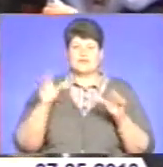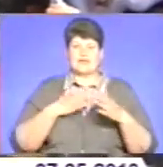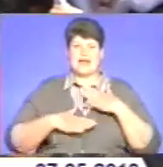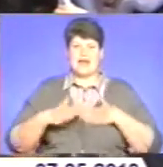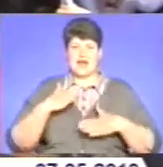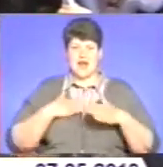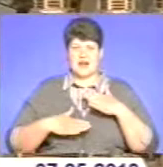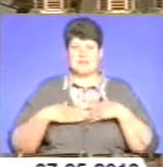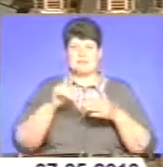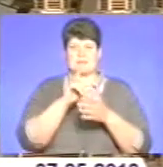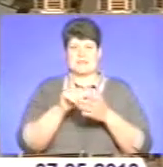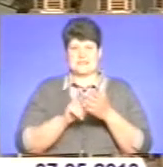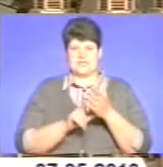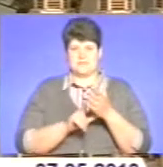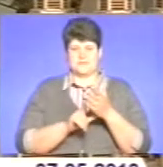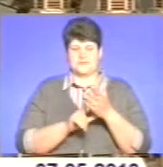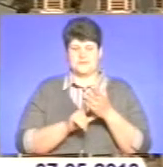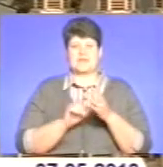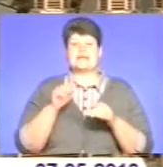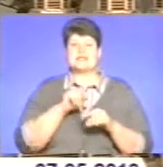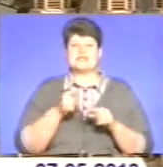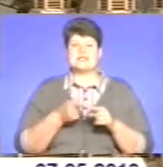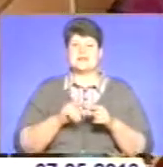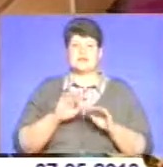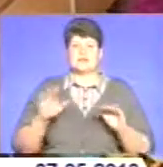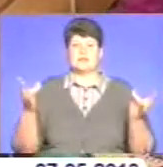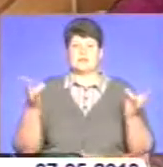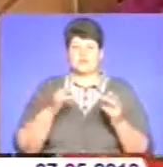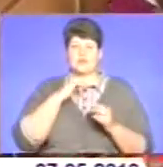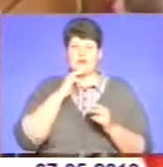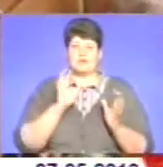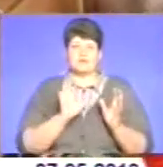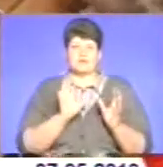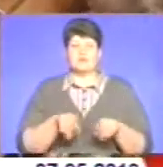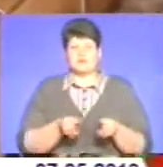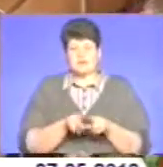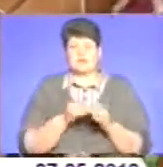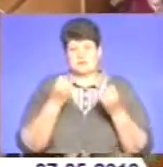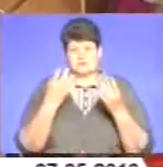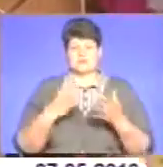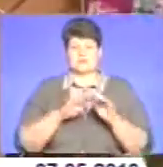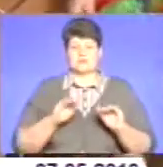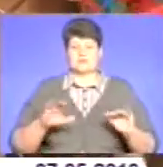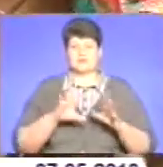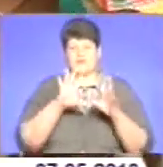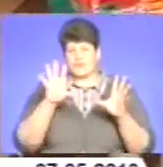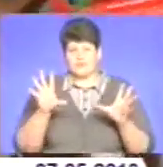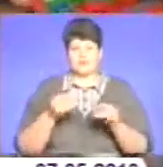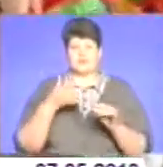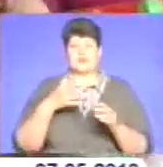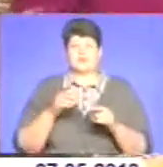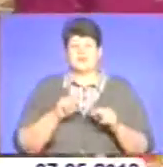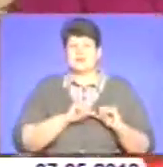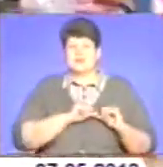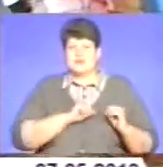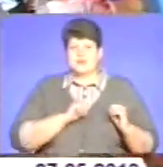радісні пісні. Ці діти потребують уваги, любові й турботи так само, як і звичайні діти. Тому всім своїм єством щиро